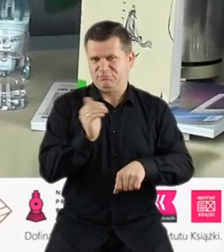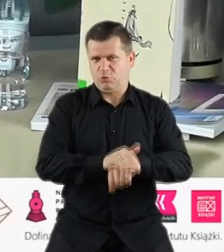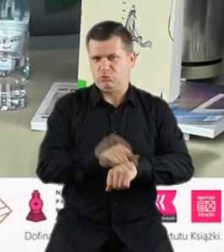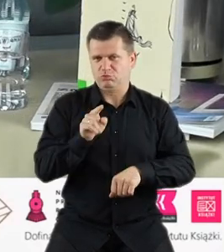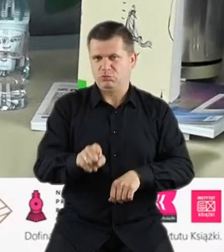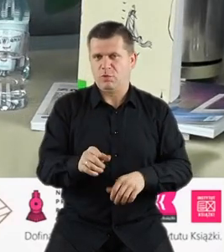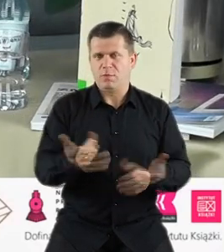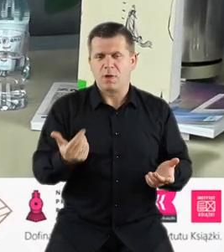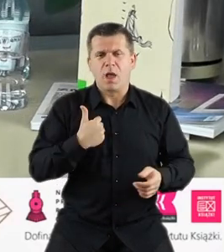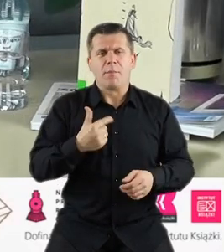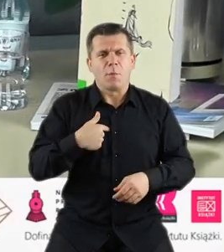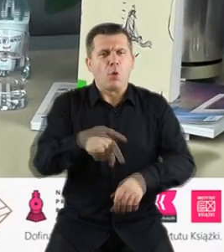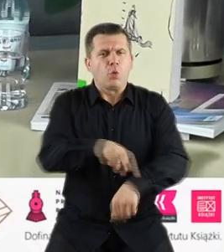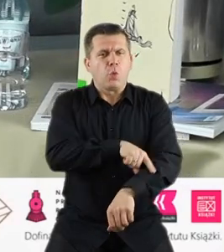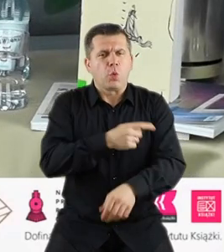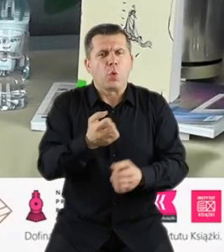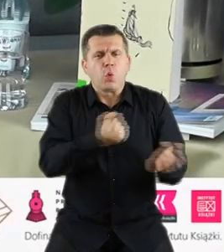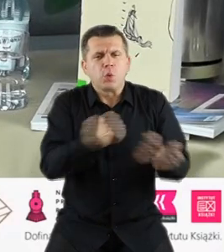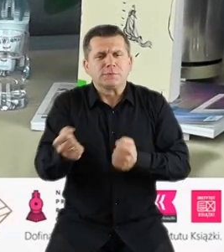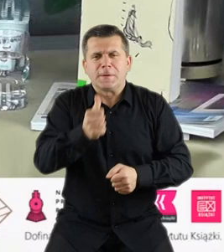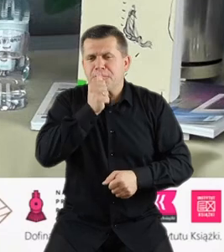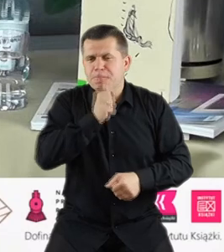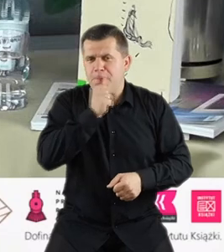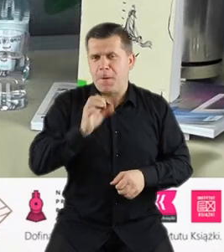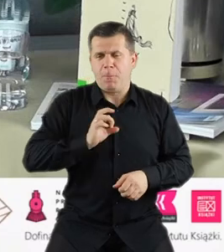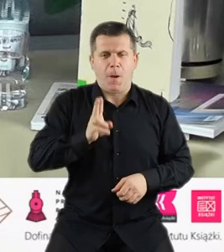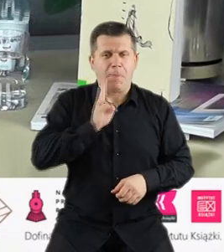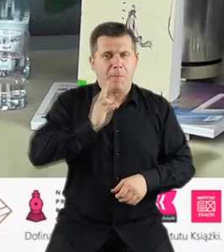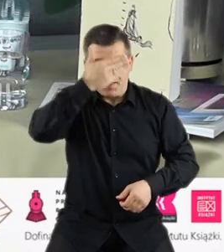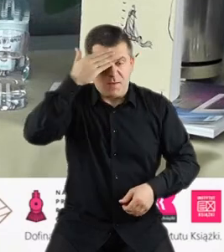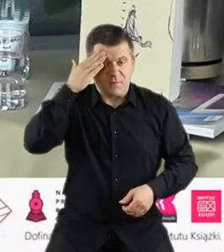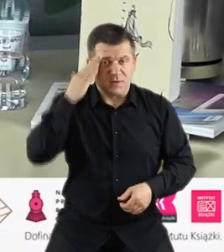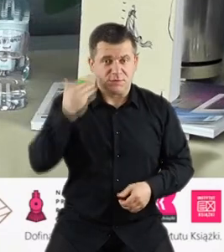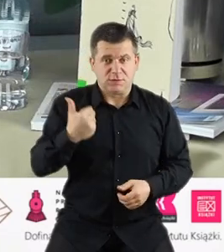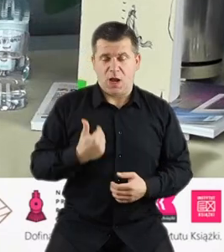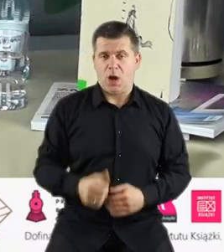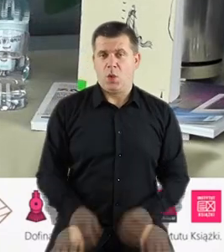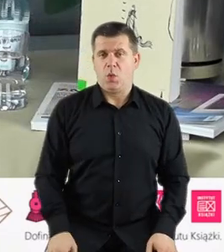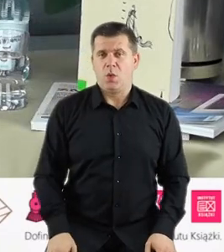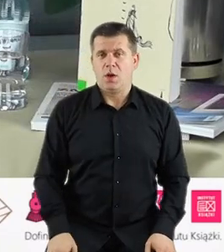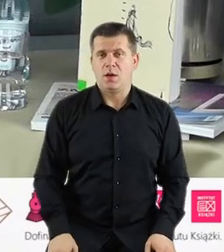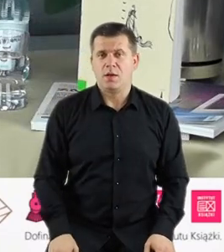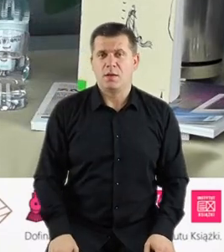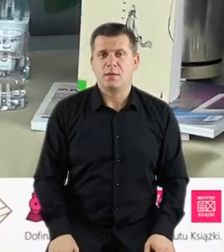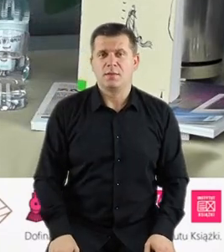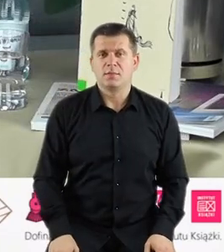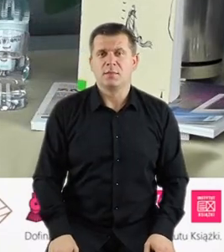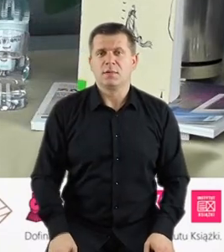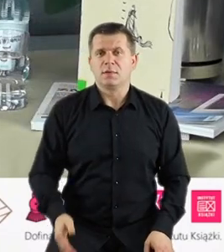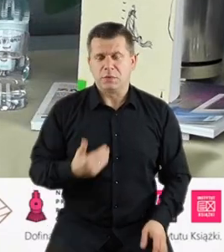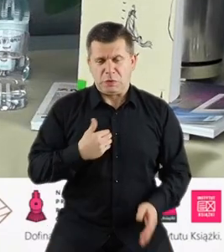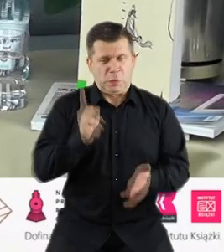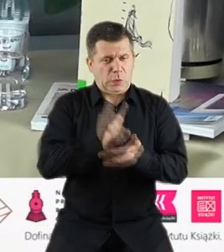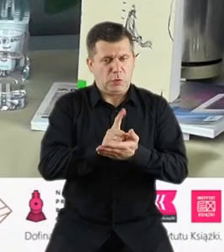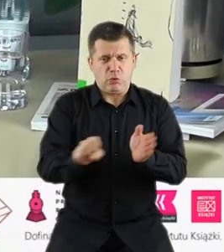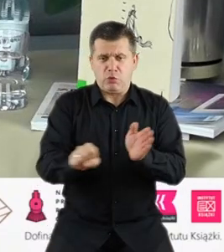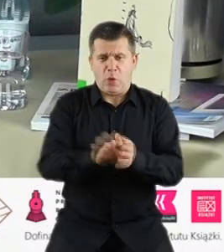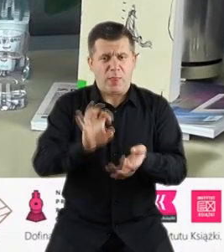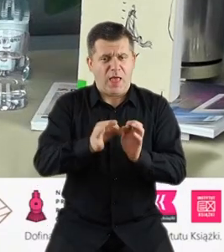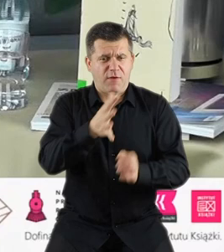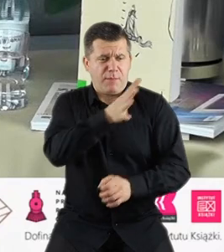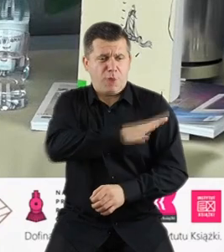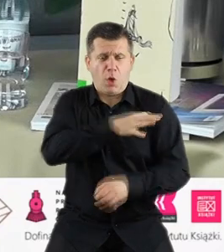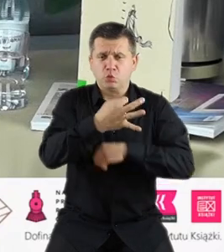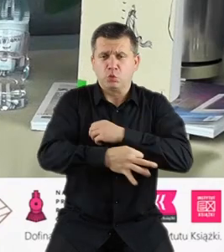tak, że długo utrzymywałam tajemnicę przed moją mamą. Udawało się. Tak, nawet całkiem skutecznie do